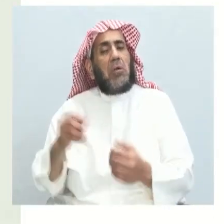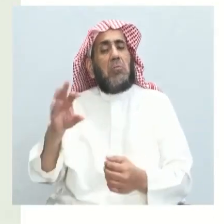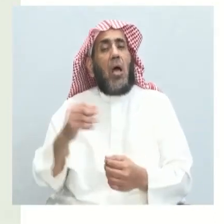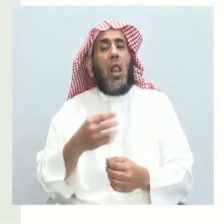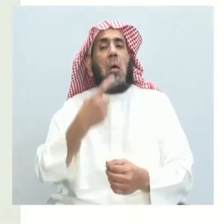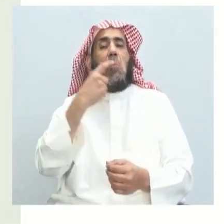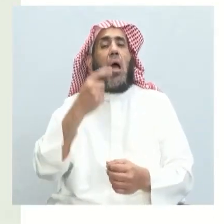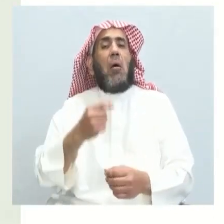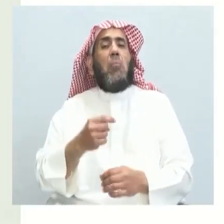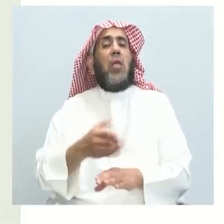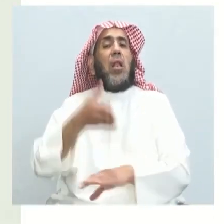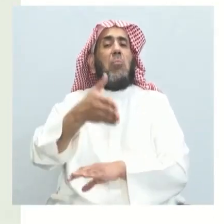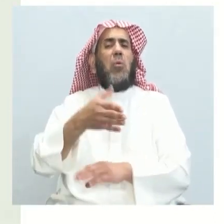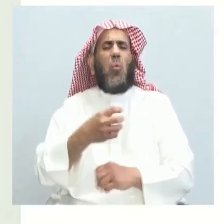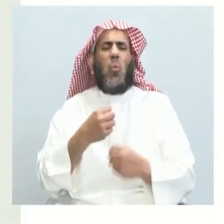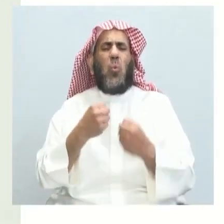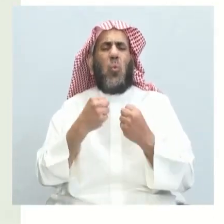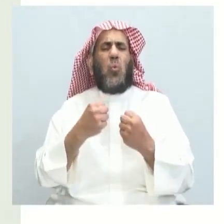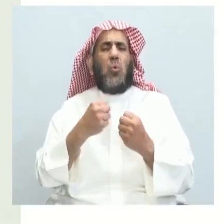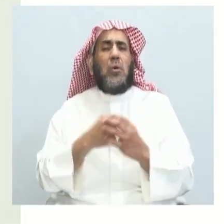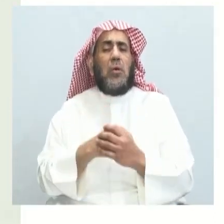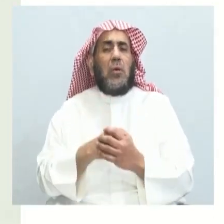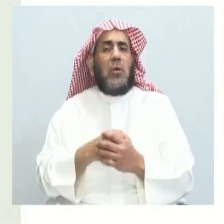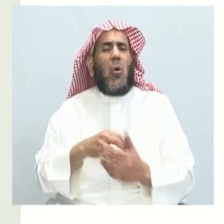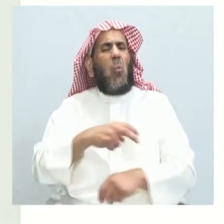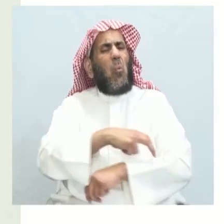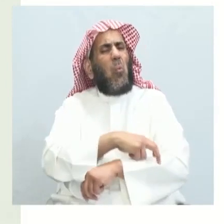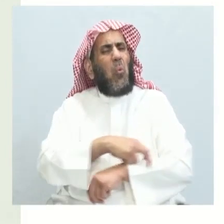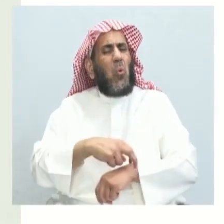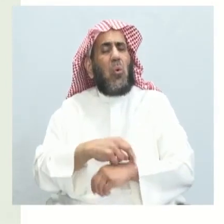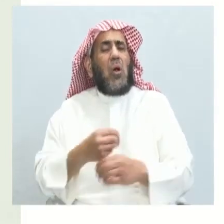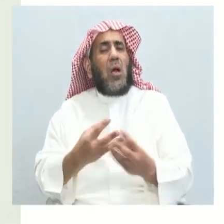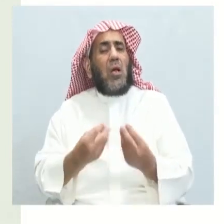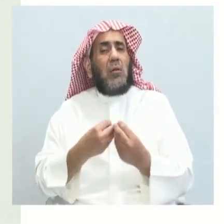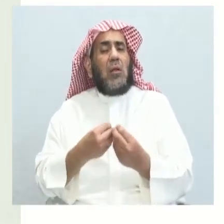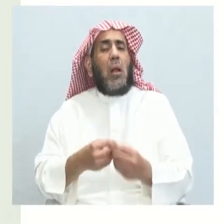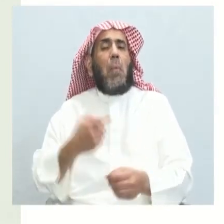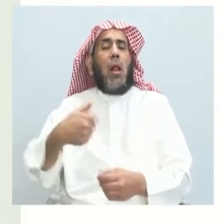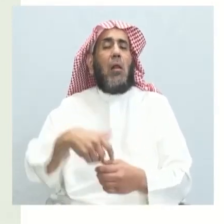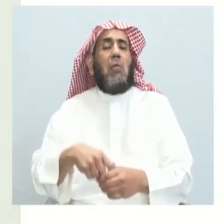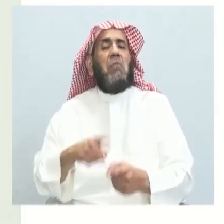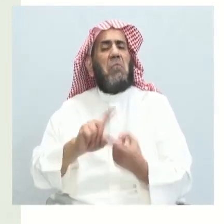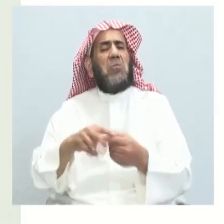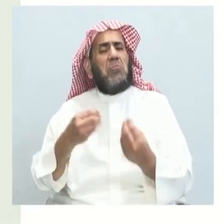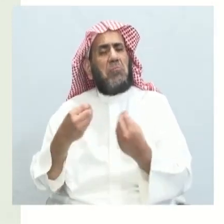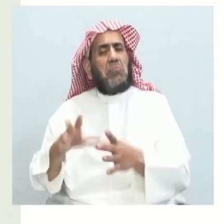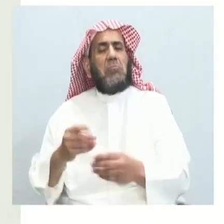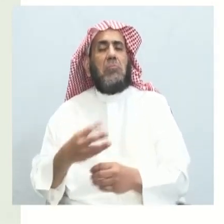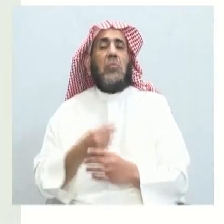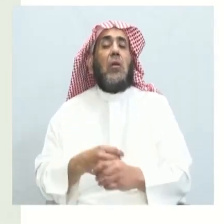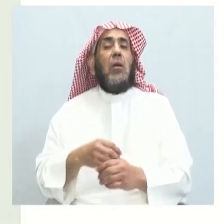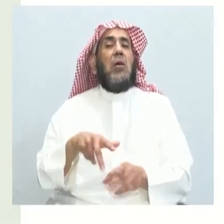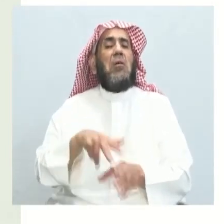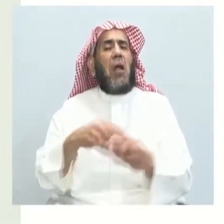مئه من الابل لشده يعني عوزه وشده ايضا حاجته الى الى المال فزوجه من تلك